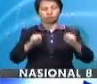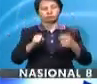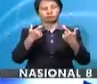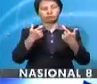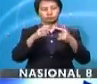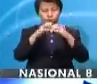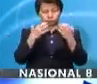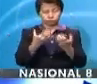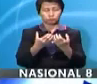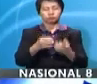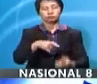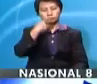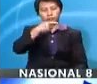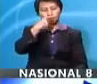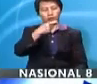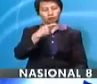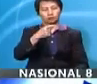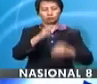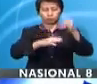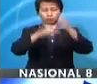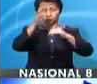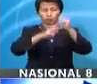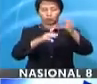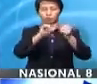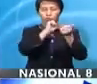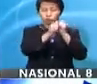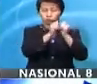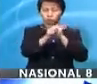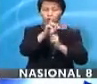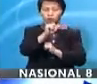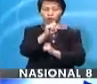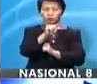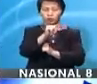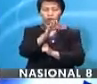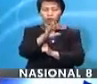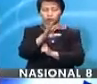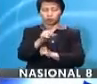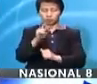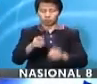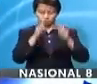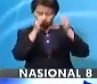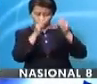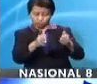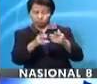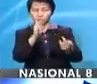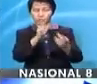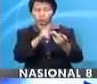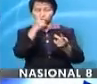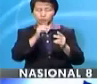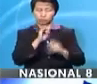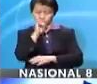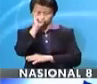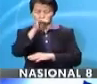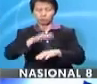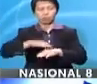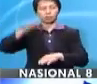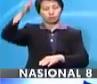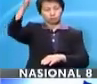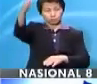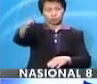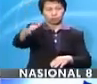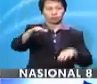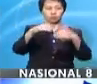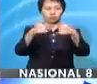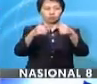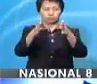Colonel Tommy Pereira berkata pembangunan sukan rugby dalam aspek pendidikan perlu diberi perhatian sewajarnya bagi menjamin masa depan